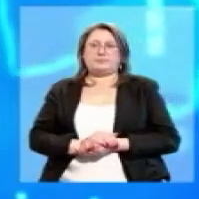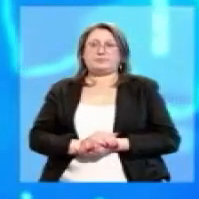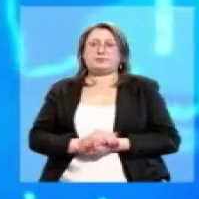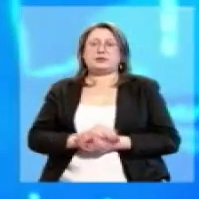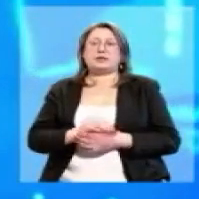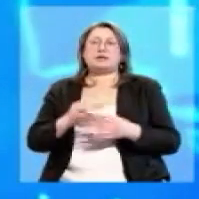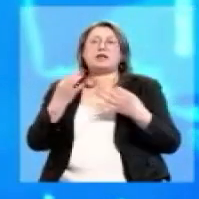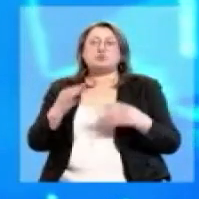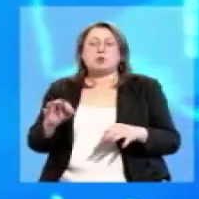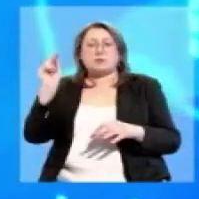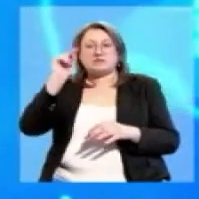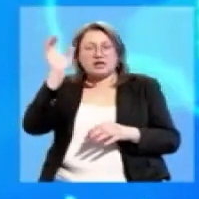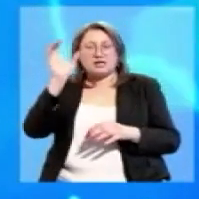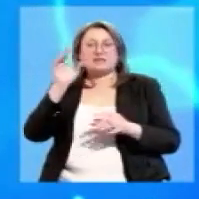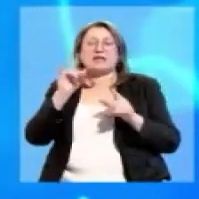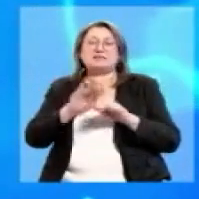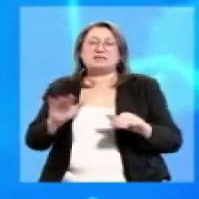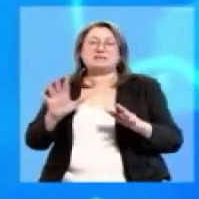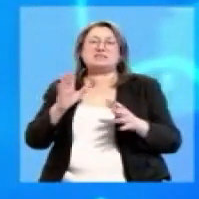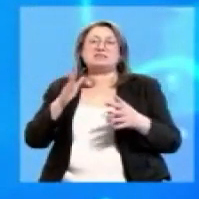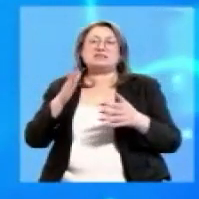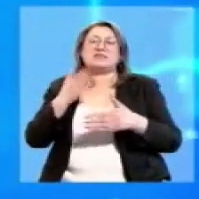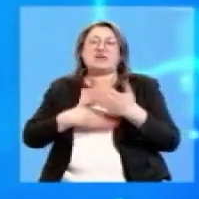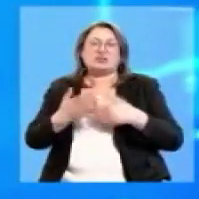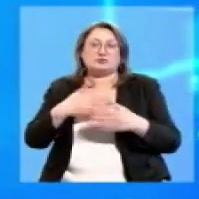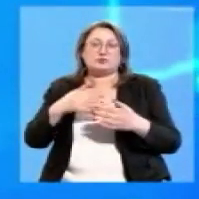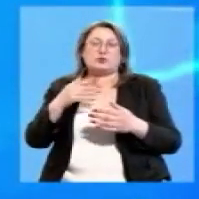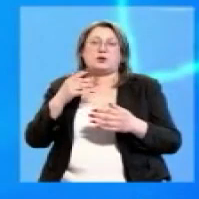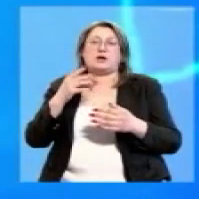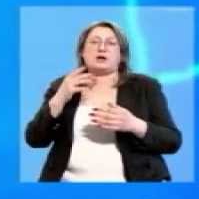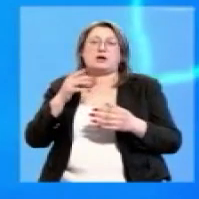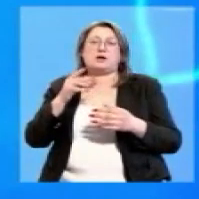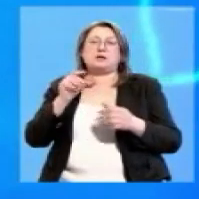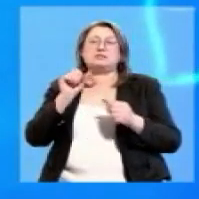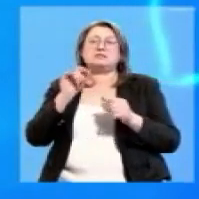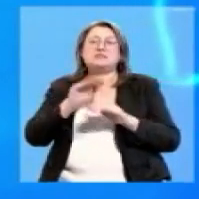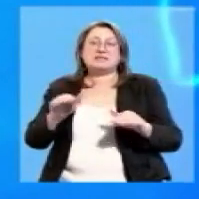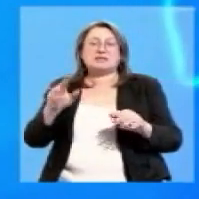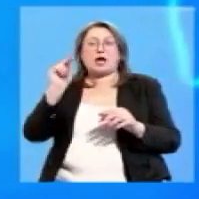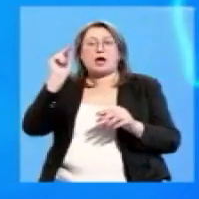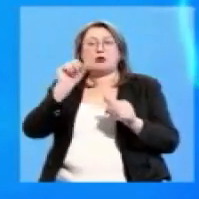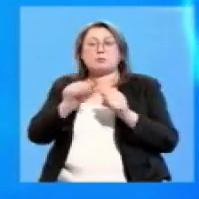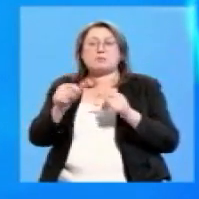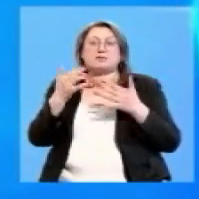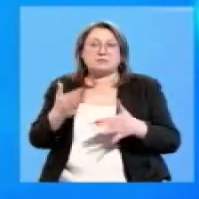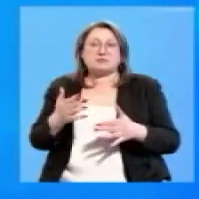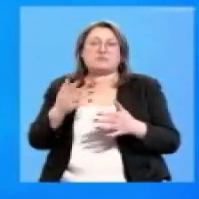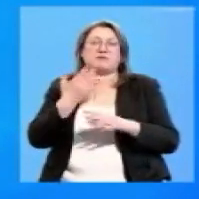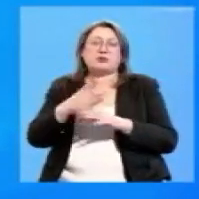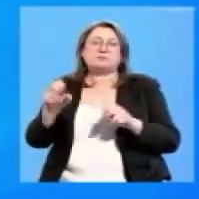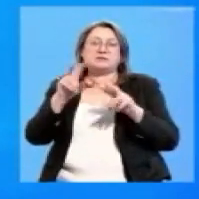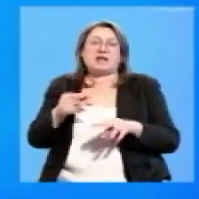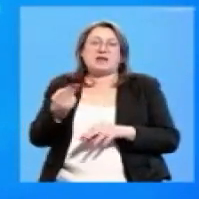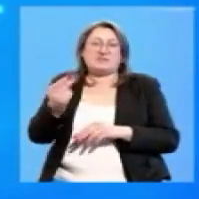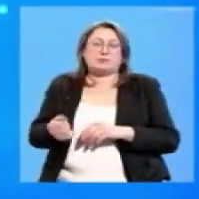Доступное образование для детей с инвалидностью. Третий год подряд на обучение детей с особыми образовательными потребностями выделяются специальные